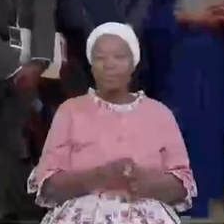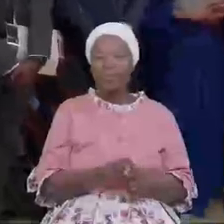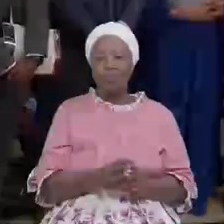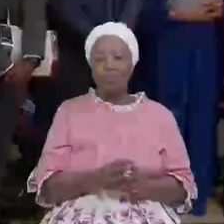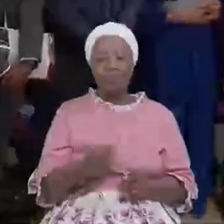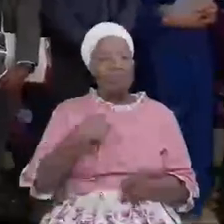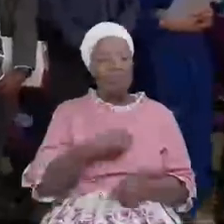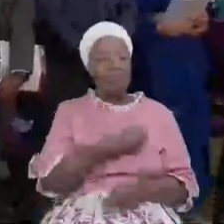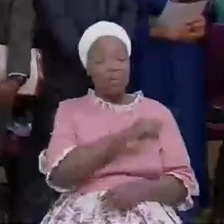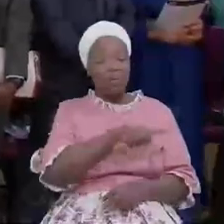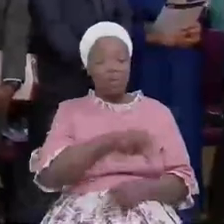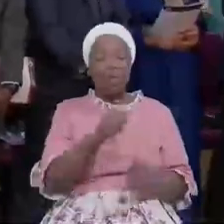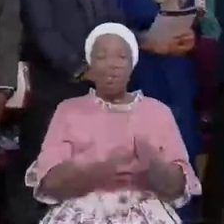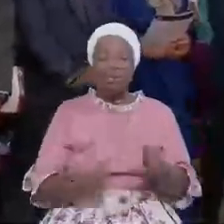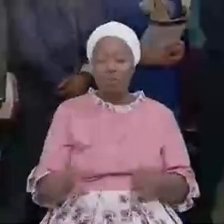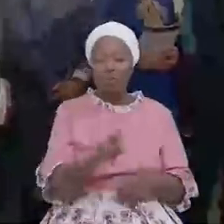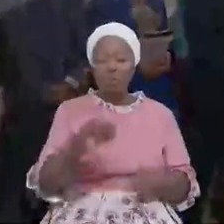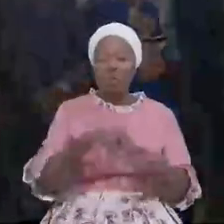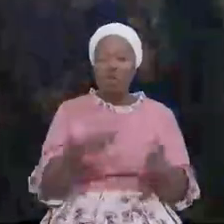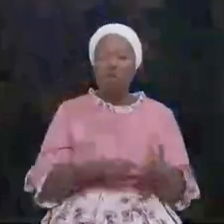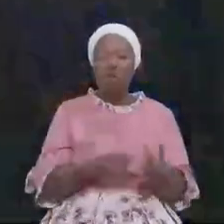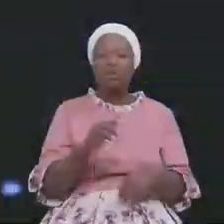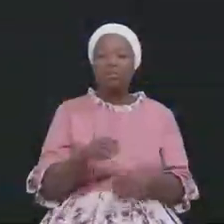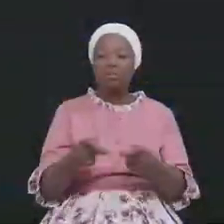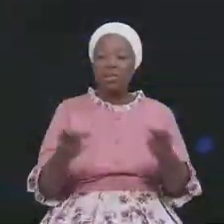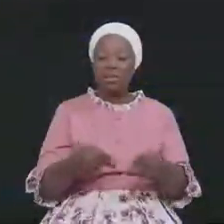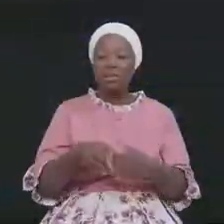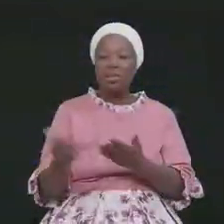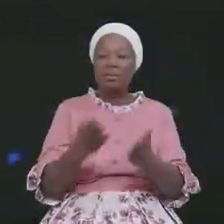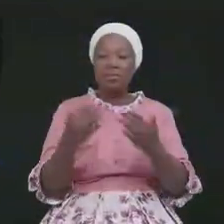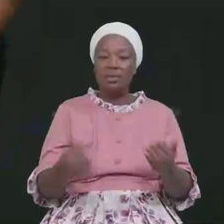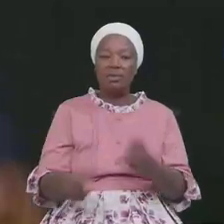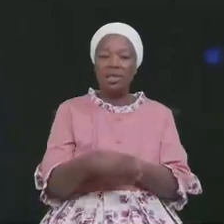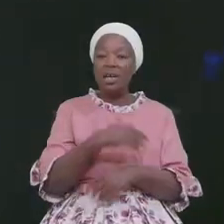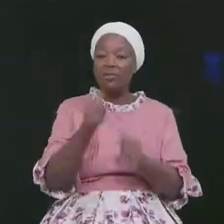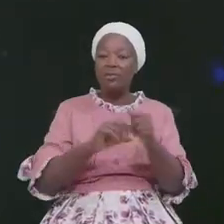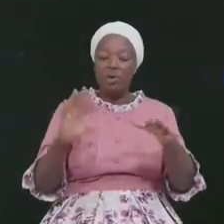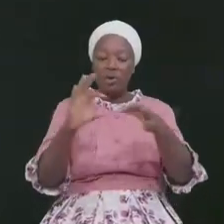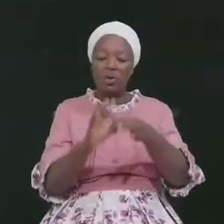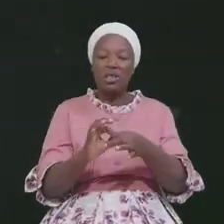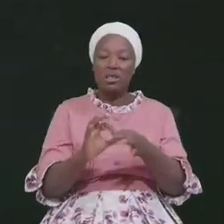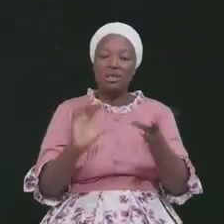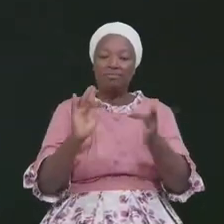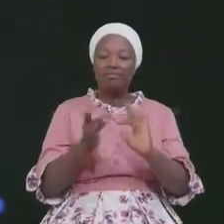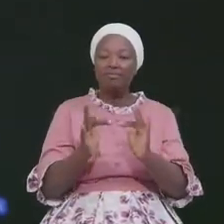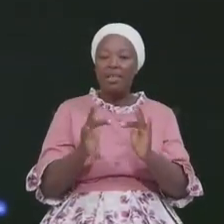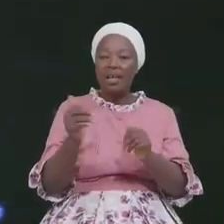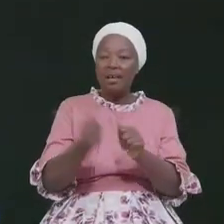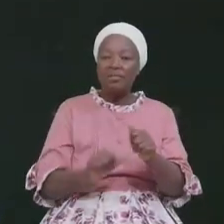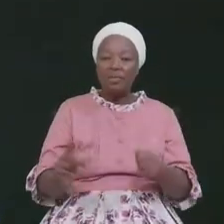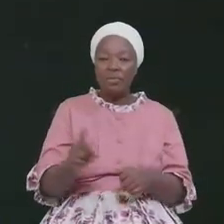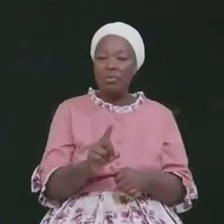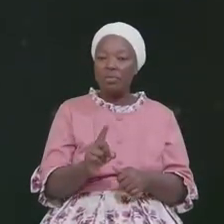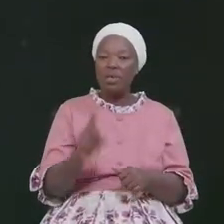Nous apprécions chacun à ce culte, tous ceux qui sont connectés en ligne, tous ceux qui sont